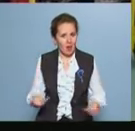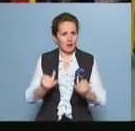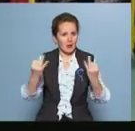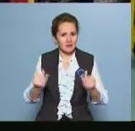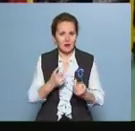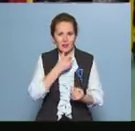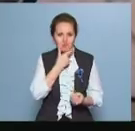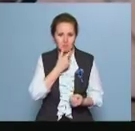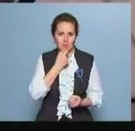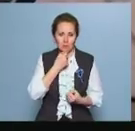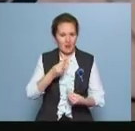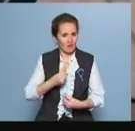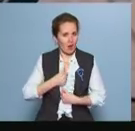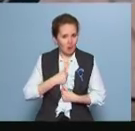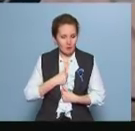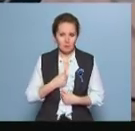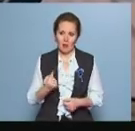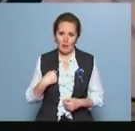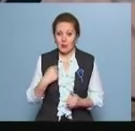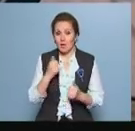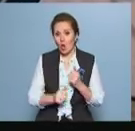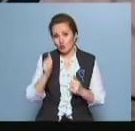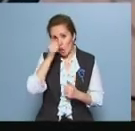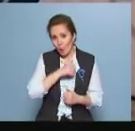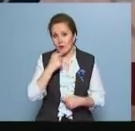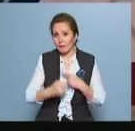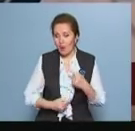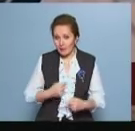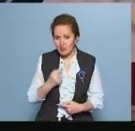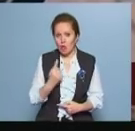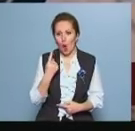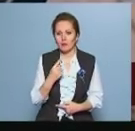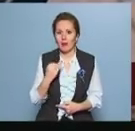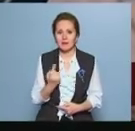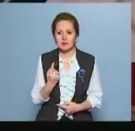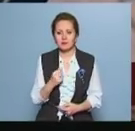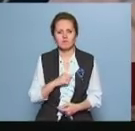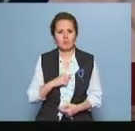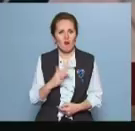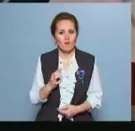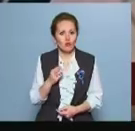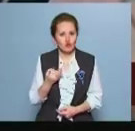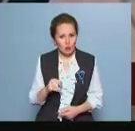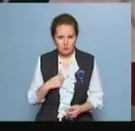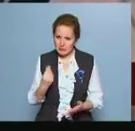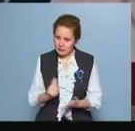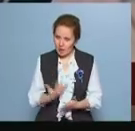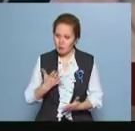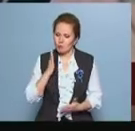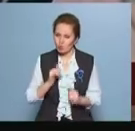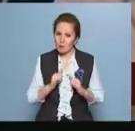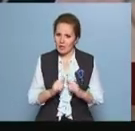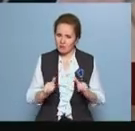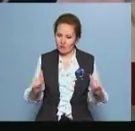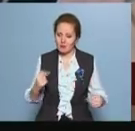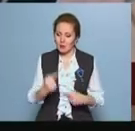столицы республики. Для нас это ежегодная традиция. И одна из вещей, которую мы однозначно ценим и будем развивать, это